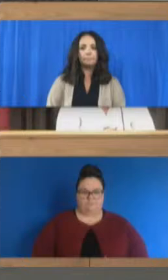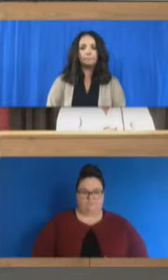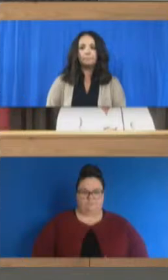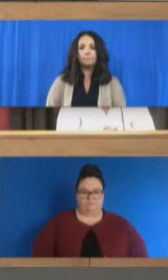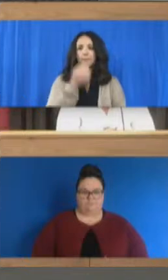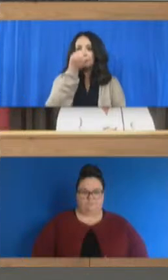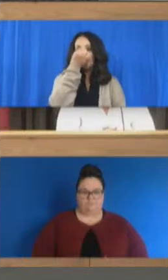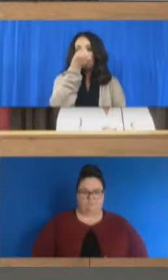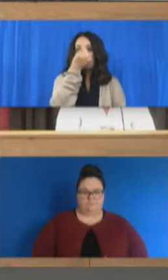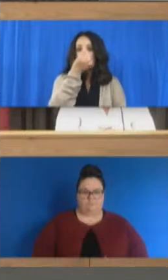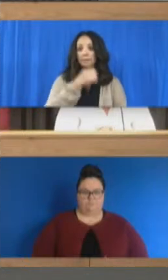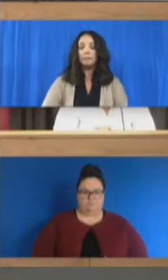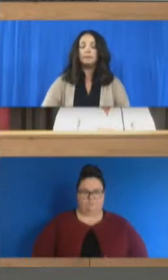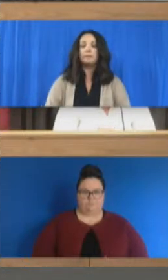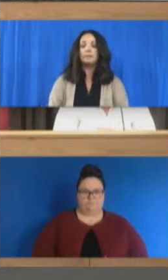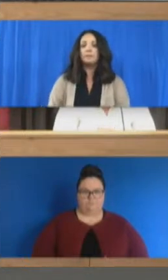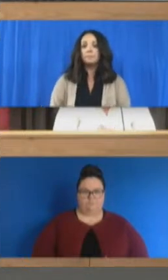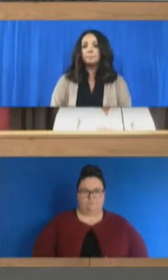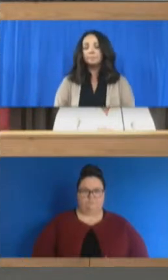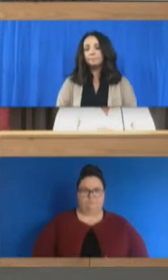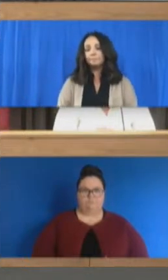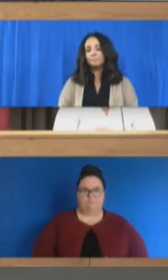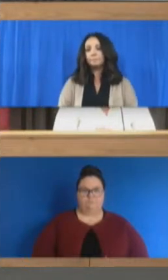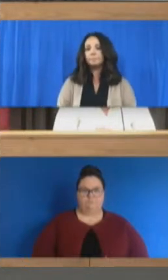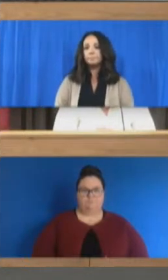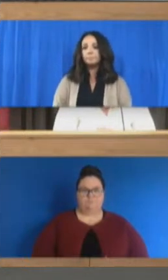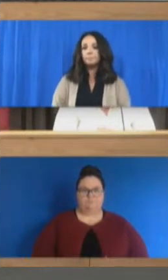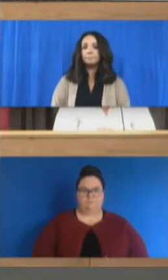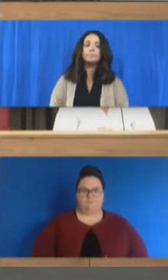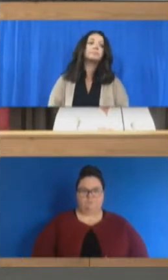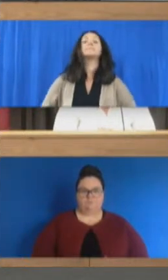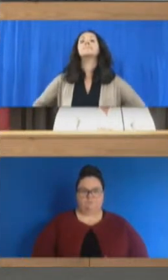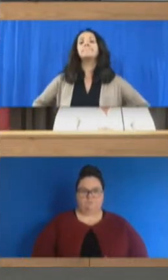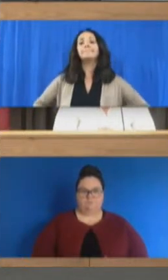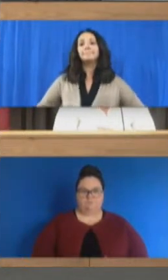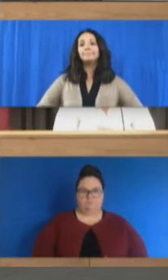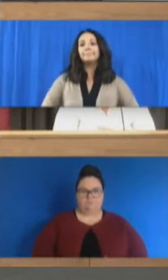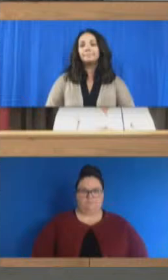première dose, ça ne semble pas bouger beaucoup au-delà du